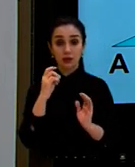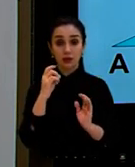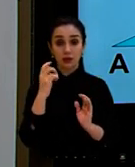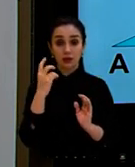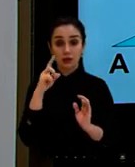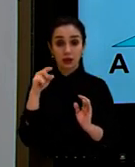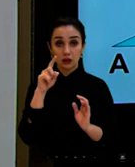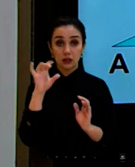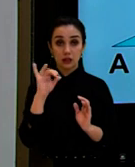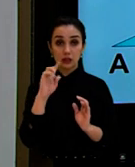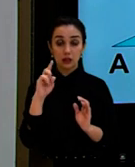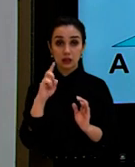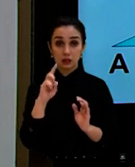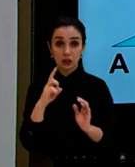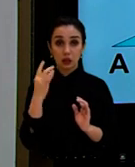2. Синус B